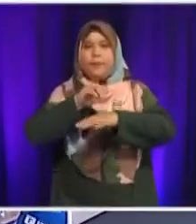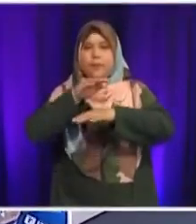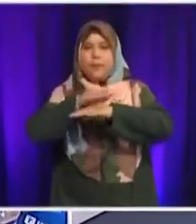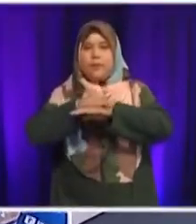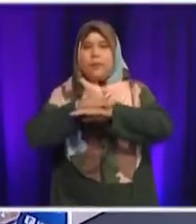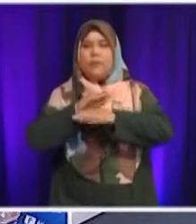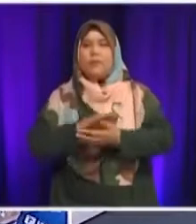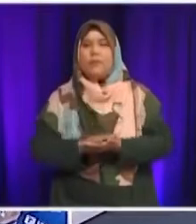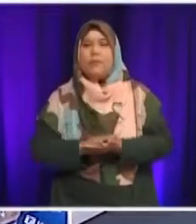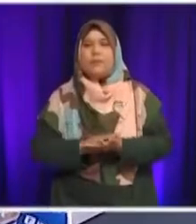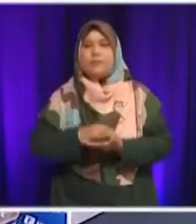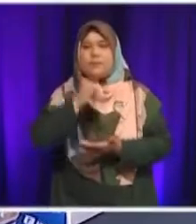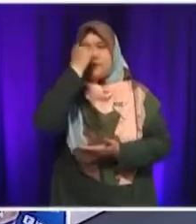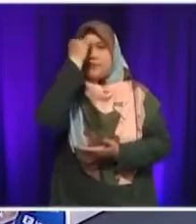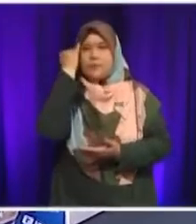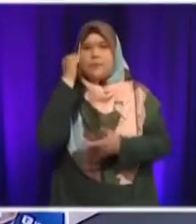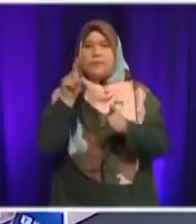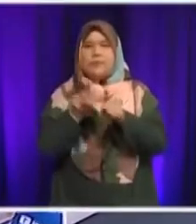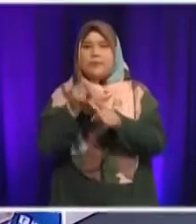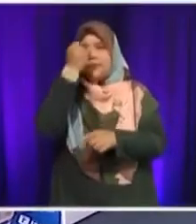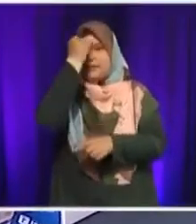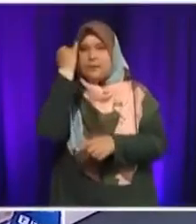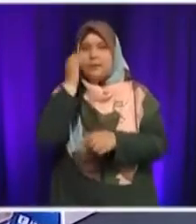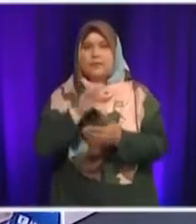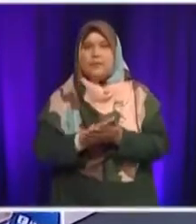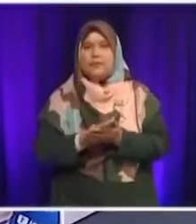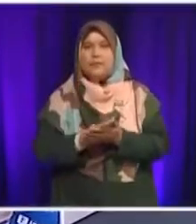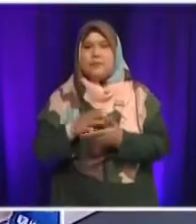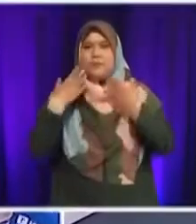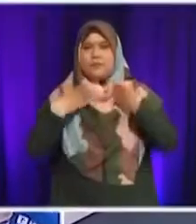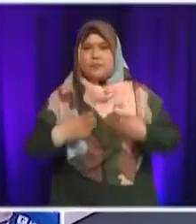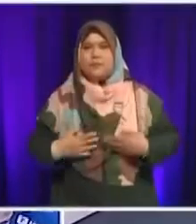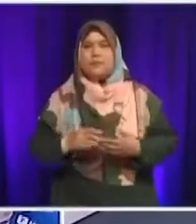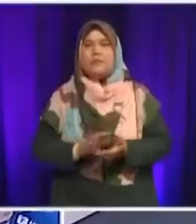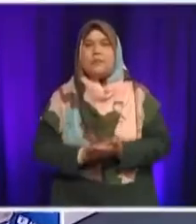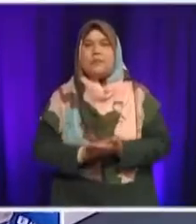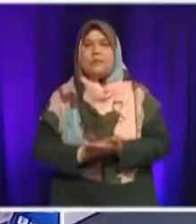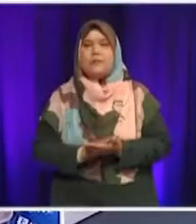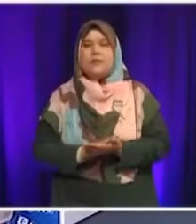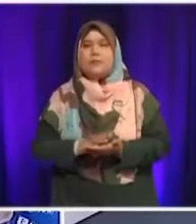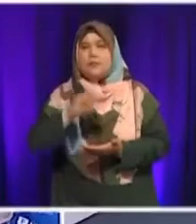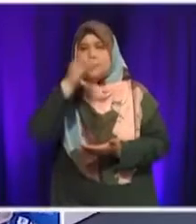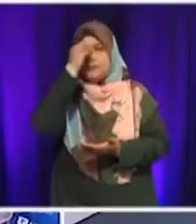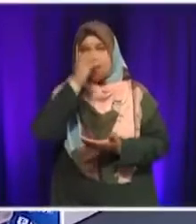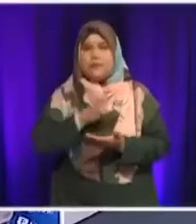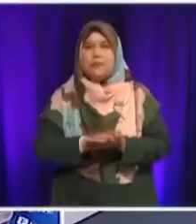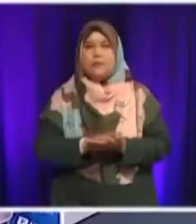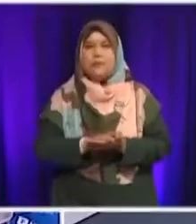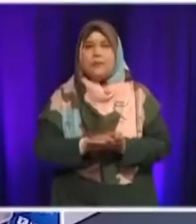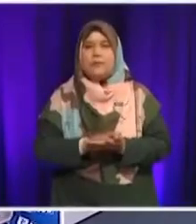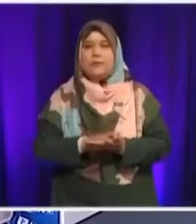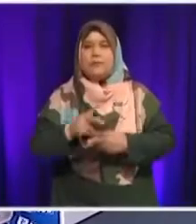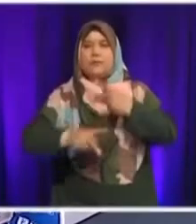pengacara Anda Irfan syahmi Kenapa Irfan mau pakai seperti ini pastinya hari ini kita akan belajar berkenaan dengan mata pelajaran